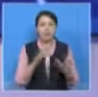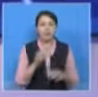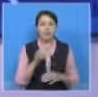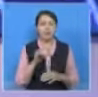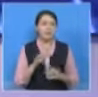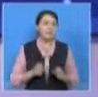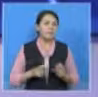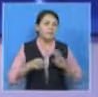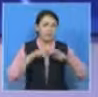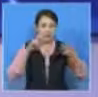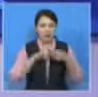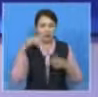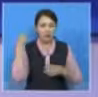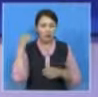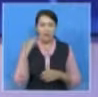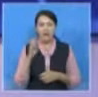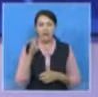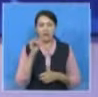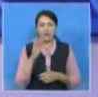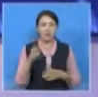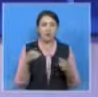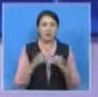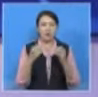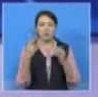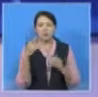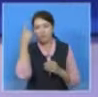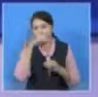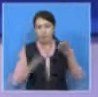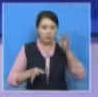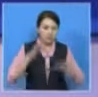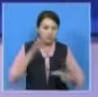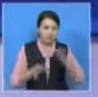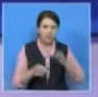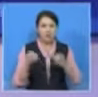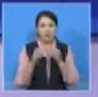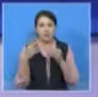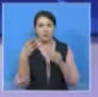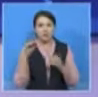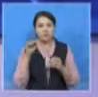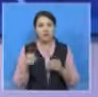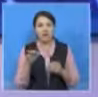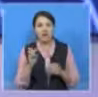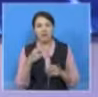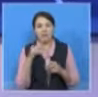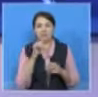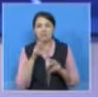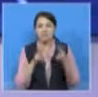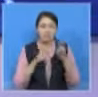мәселе. Бүгінде Ақтөбедегі алимент өндіру орталығындағы 14 жеке сот орындаушы 14 мың өндірушінің арызын қарап